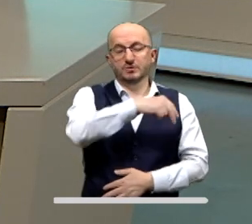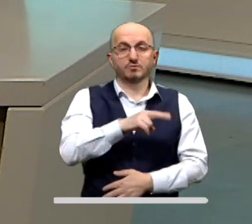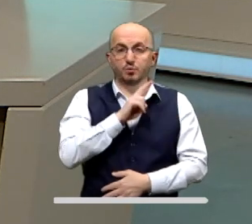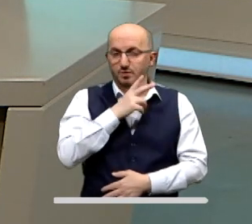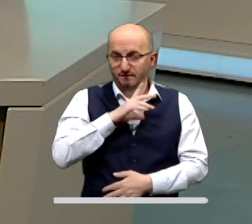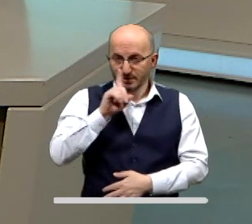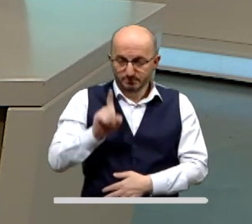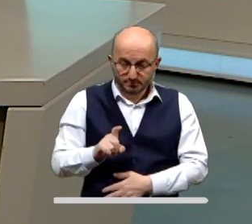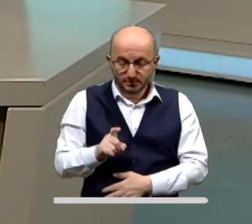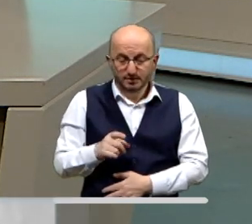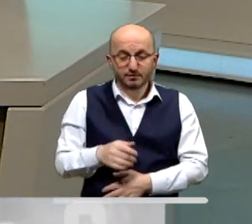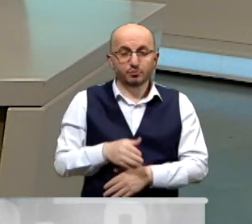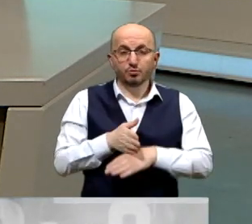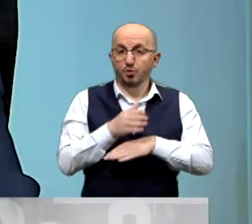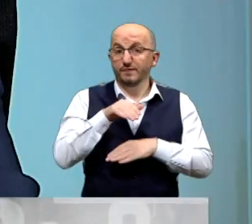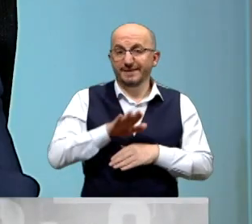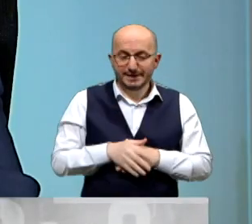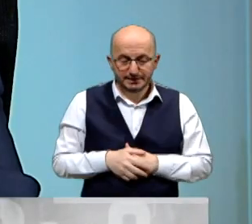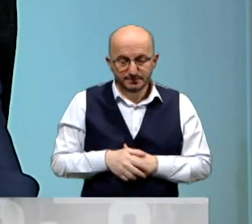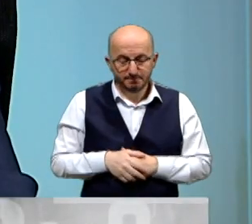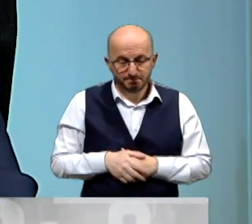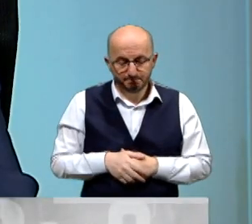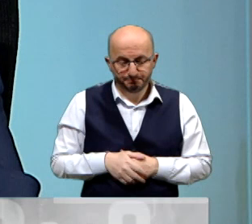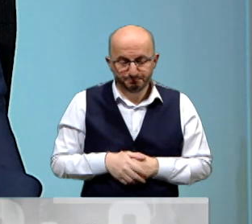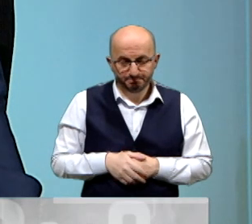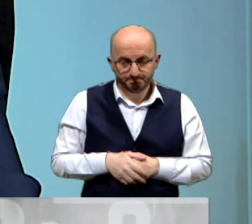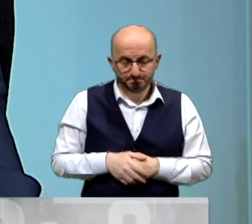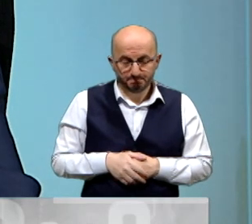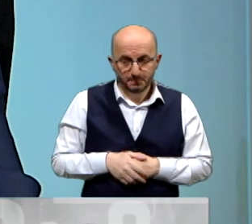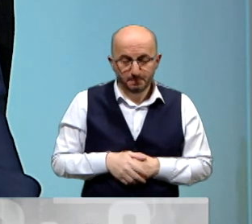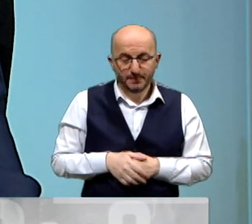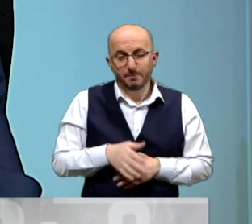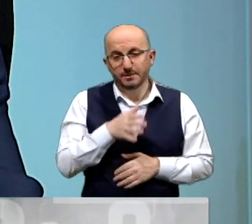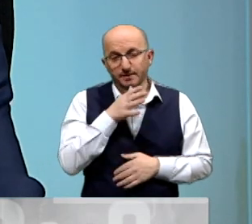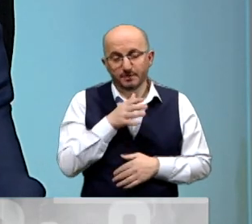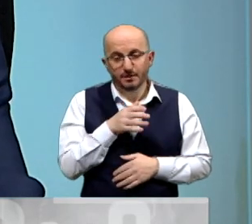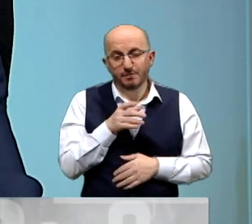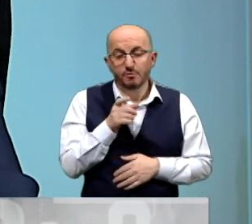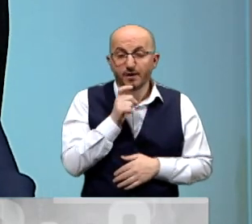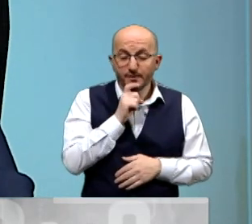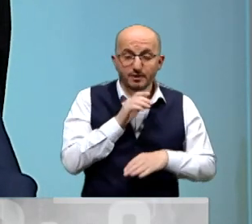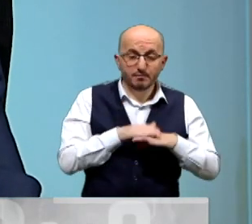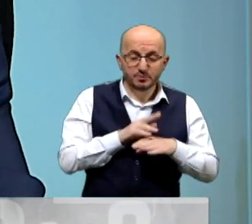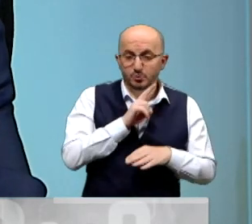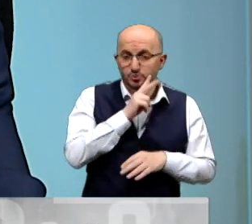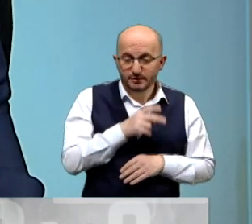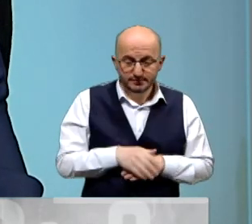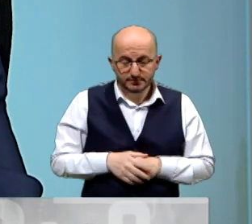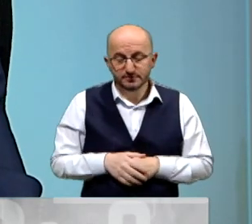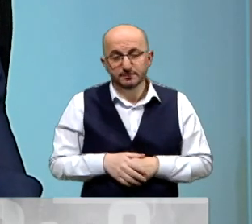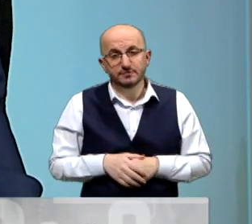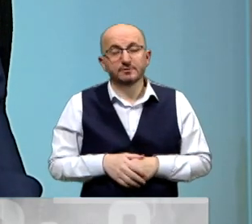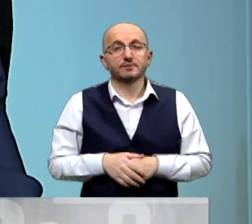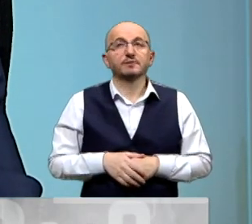Namazın önünden geçmek doğru değil yani bilerek bu ihlal edilirse Günahtır Bu